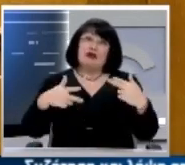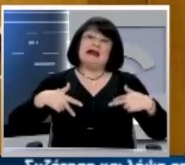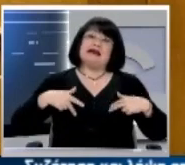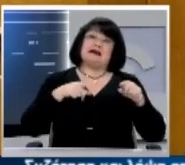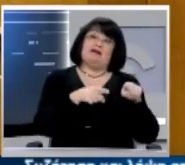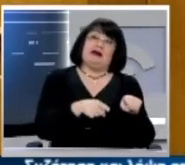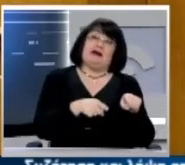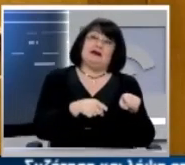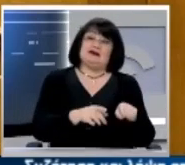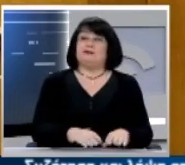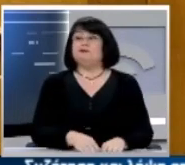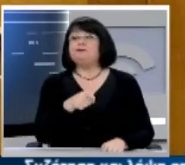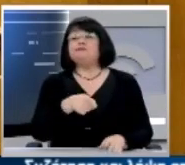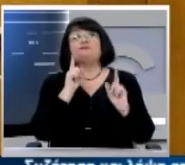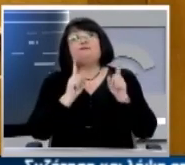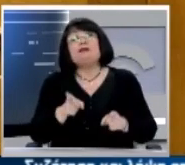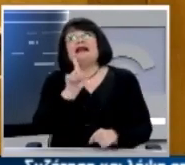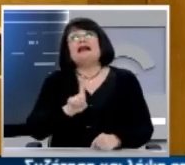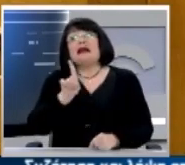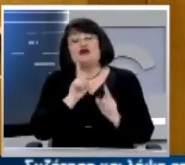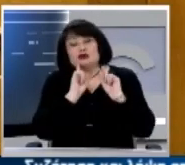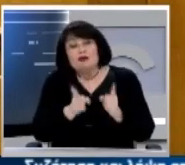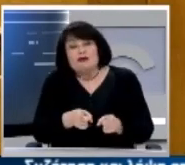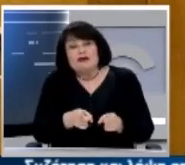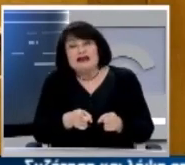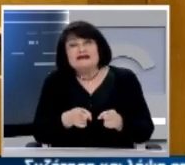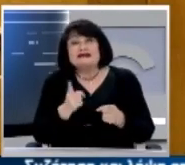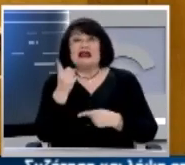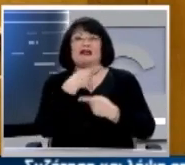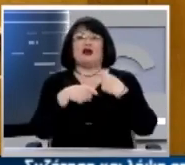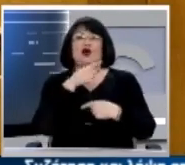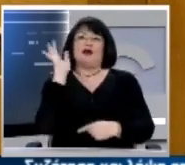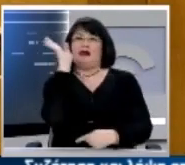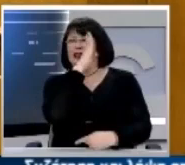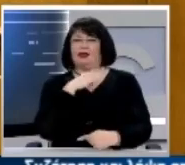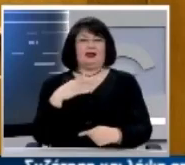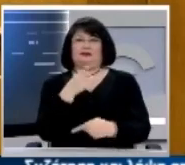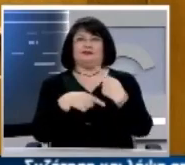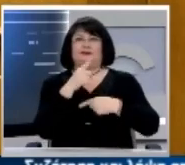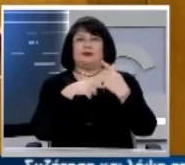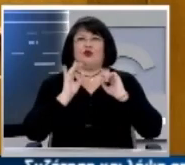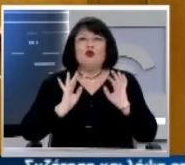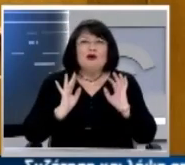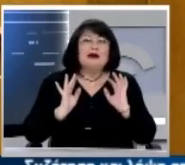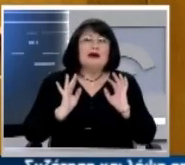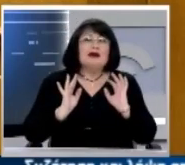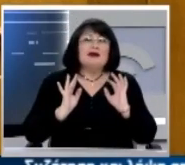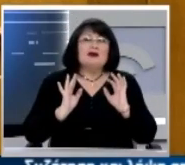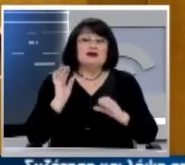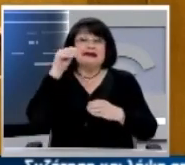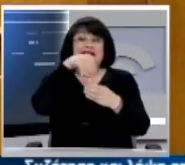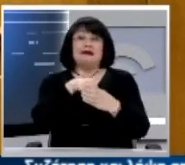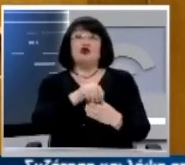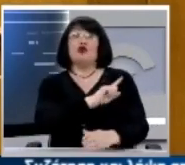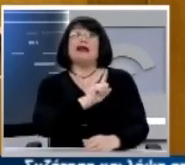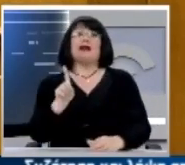γεγονός ότι επιλέγεται από τον κύριο Μητσοτάκη με προπέτασμα, με πρόφαση μάλλον, την μη συμμετοχή της